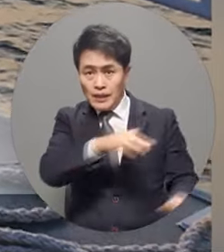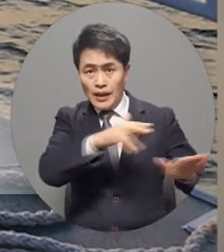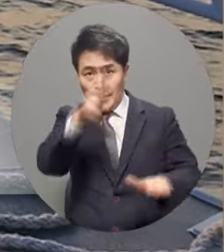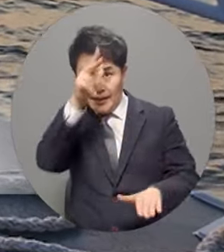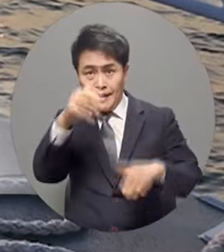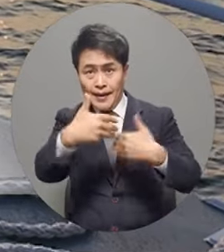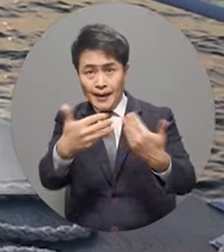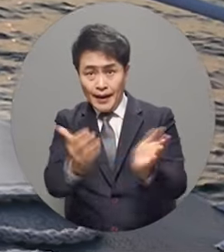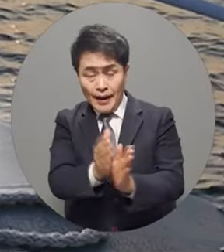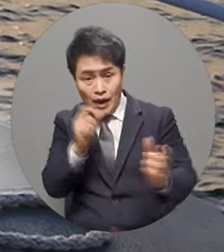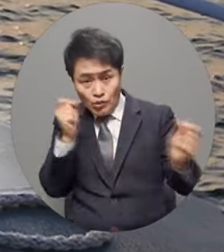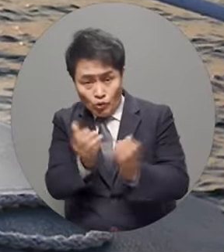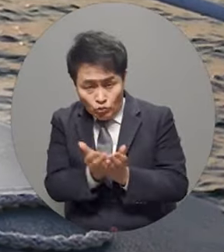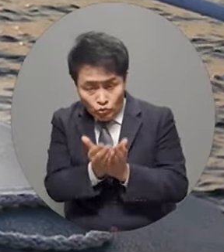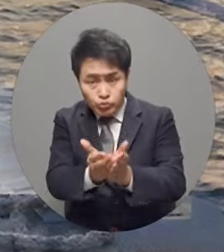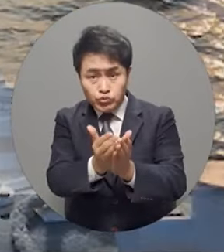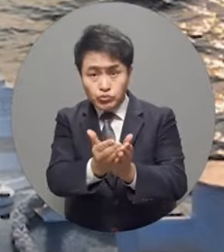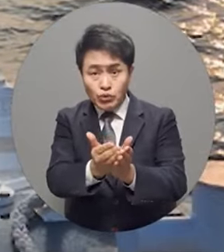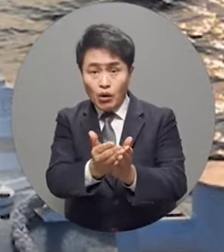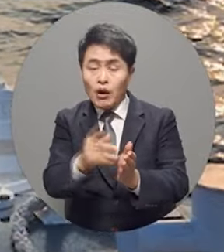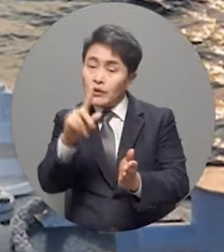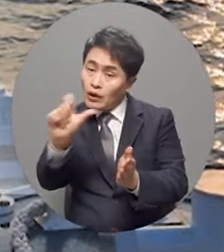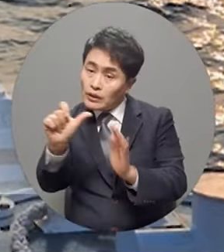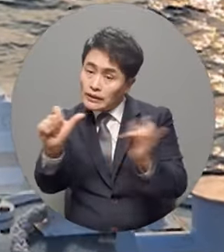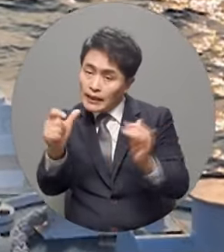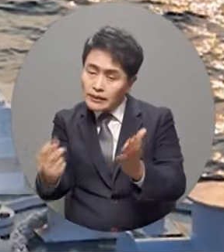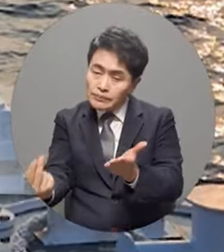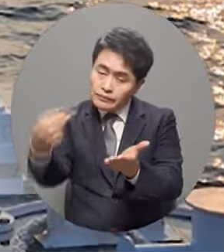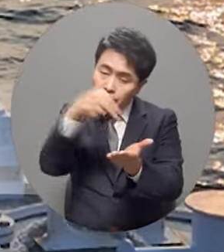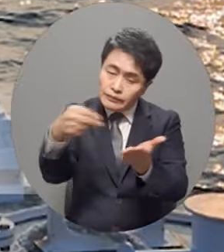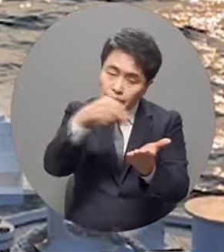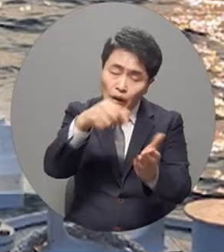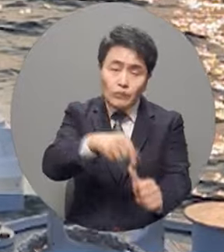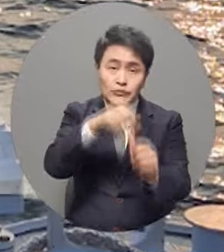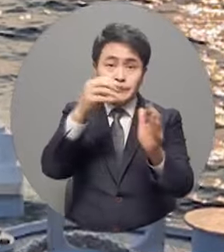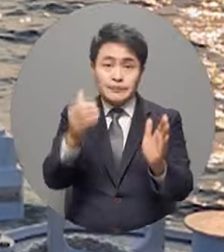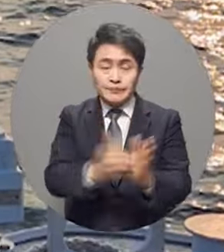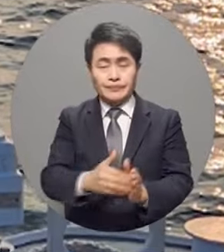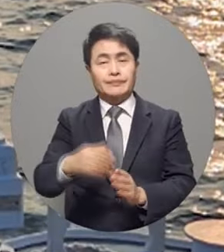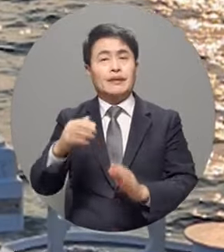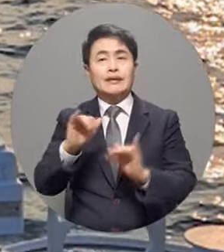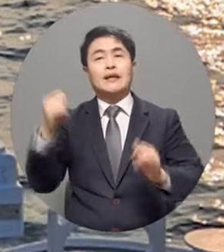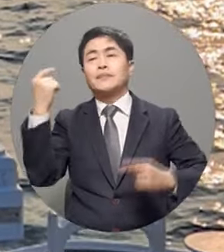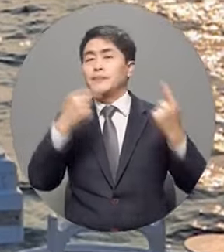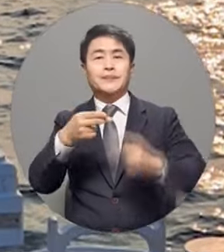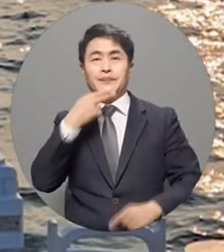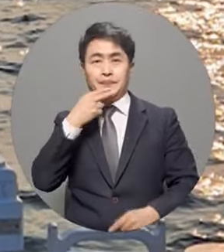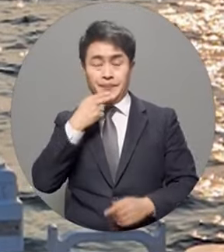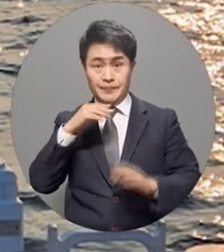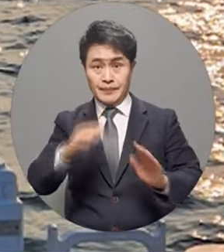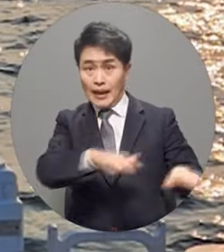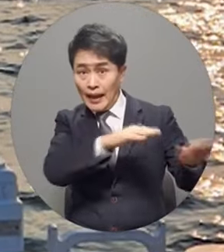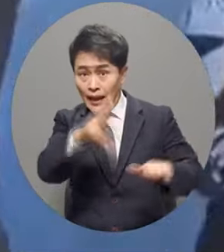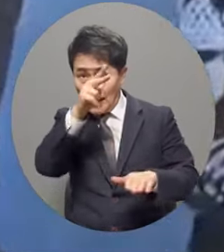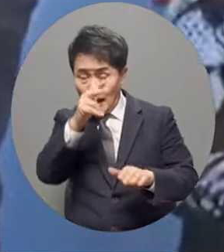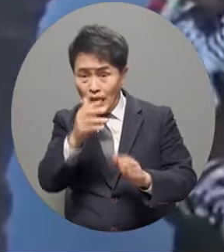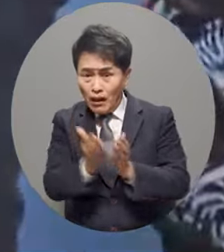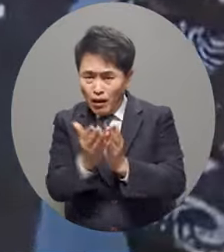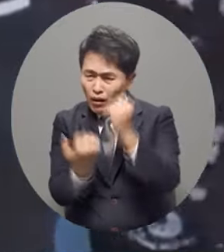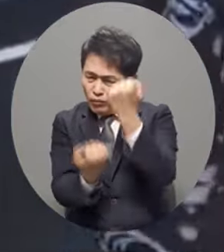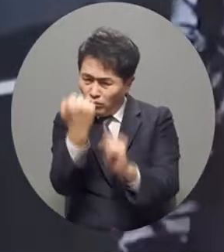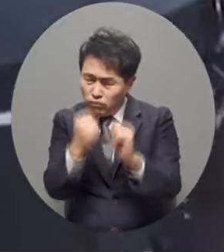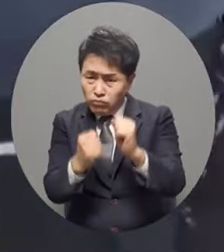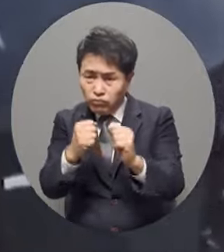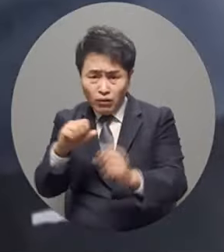해경이 연안 구조정으로 승선원 15명을 모두 구조해 다친 사람은 없었습니다. 해경은 어선에 엔진